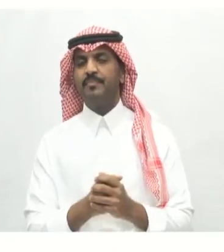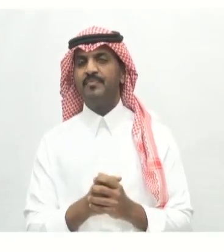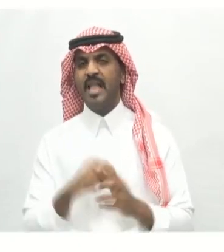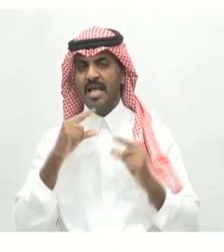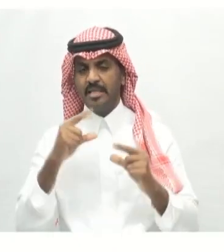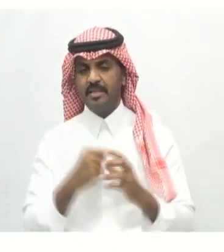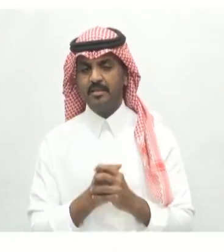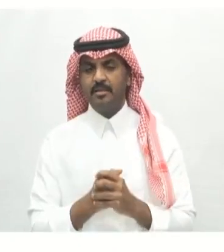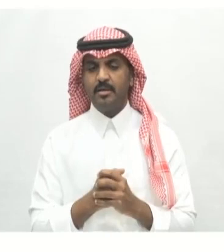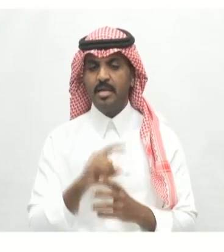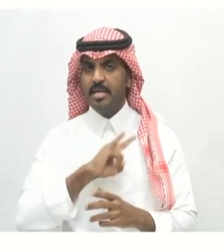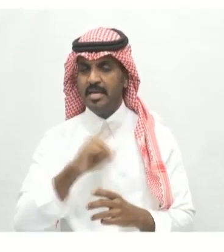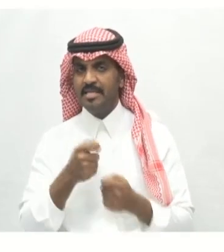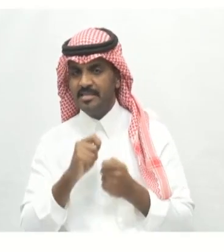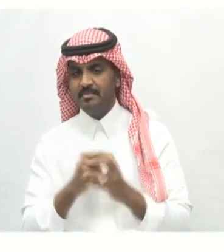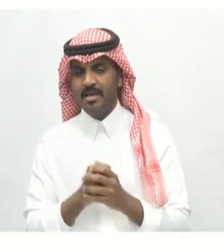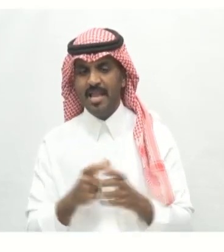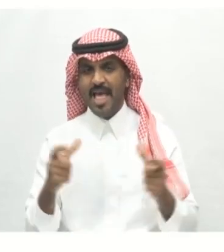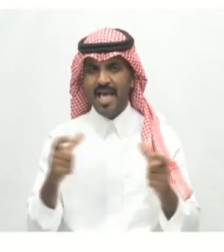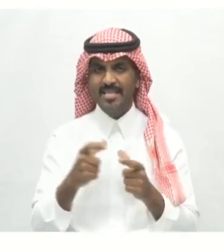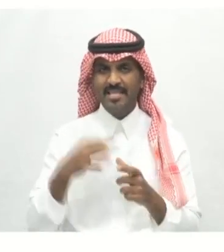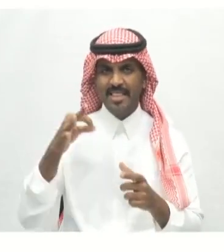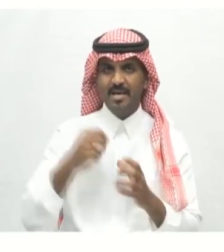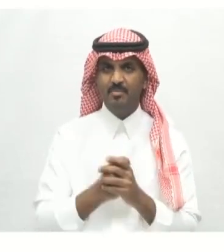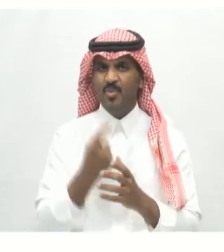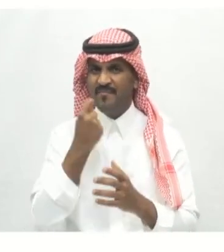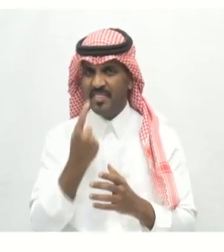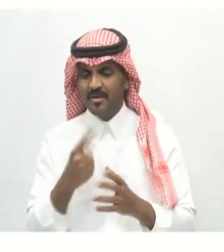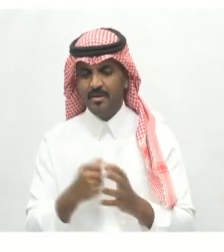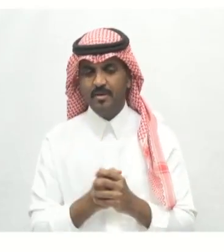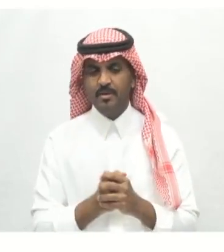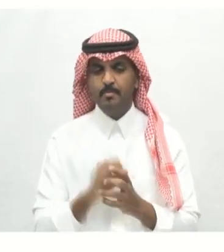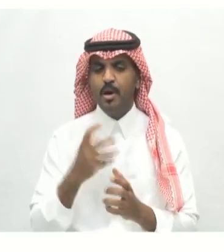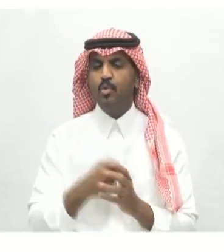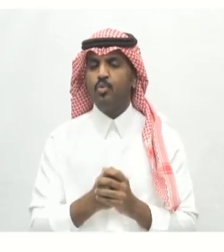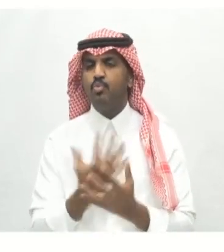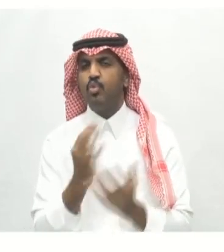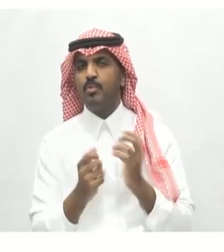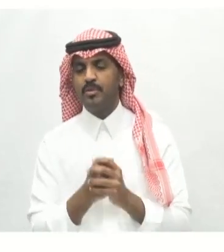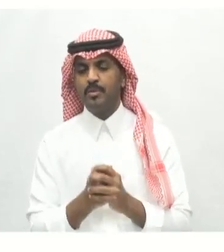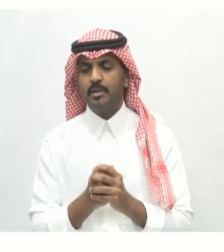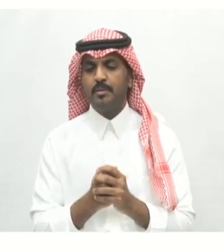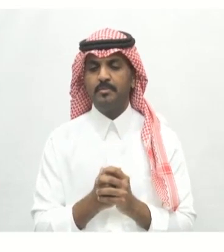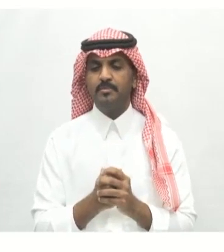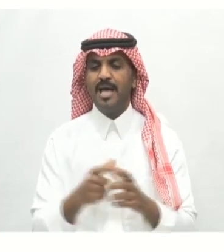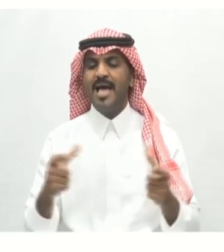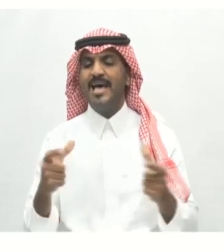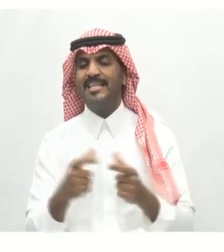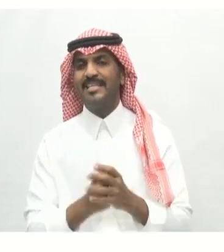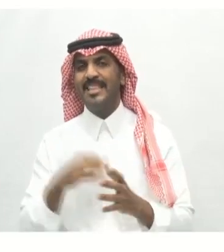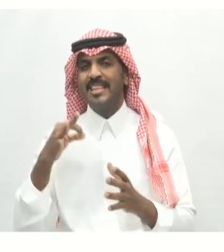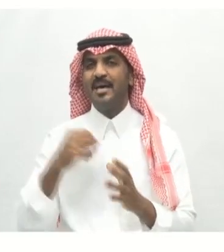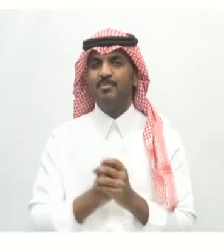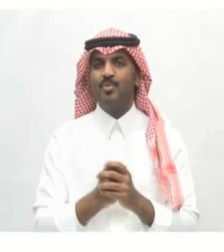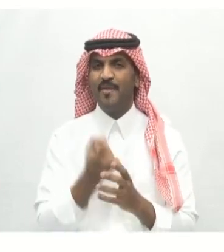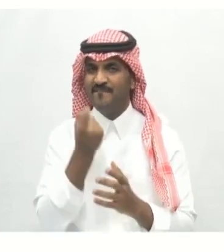الصحيحه النهي عن استعمال انيه الذهب والفضه فما حكم وضوء من توضا من انيه الذهب